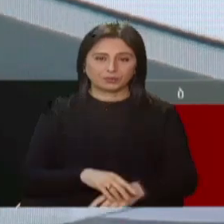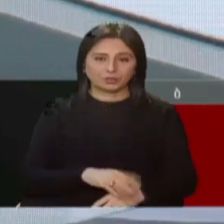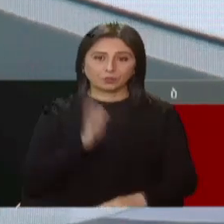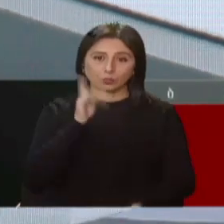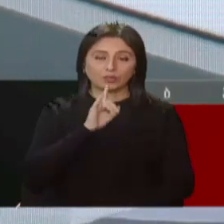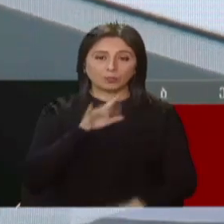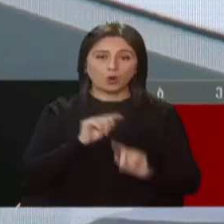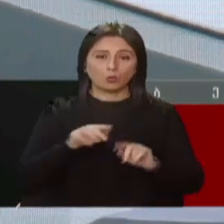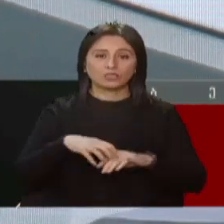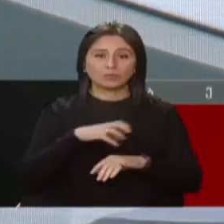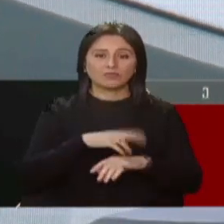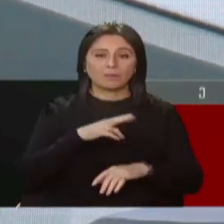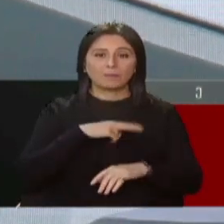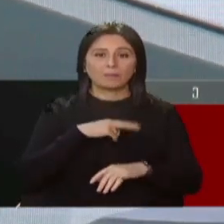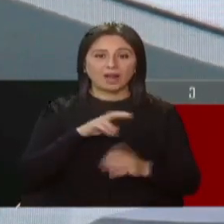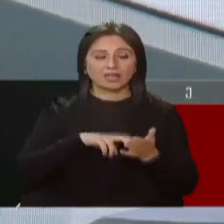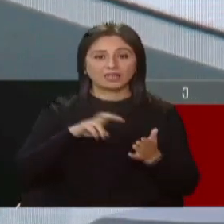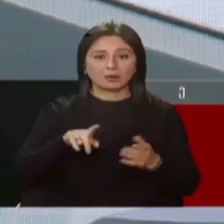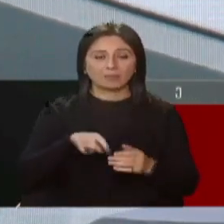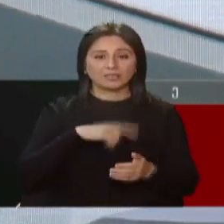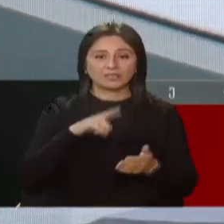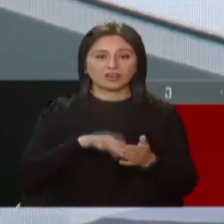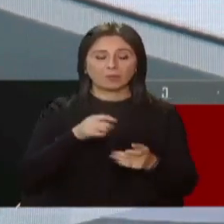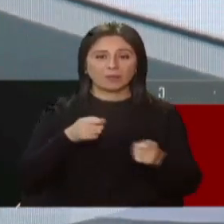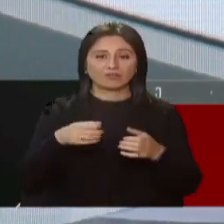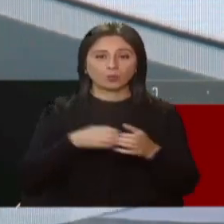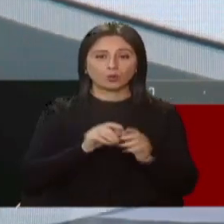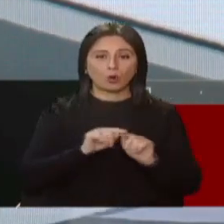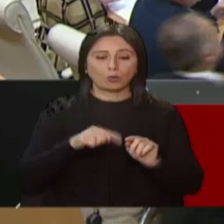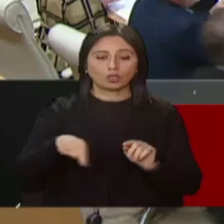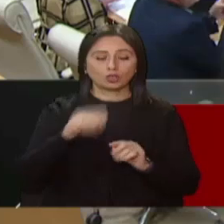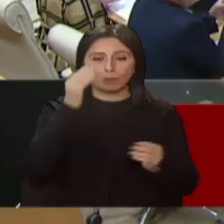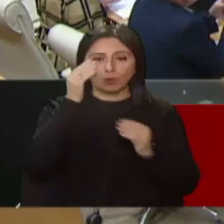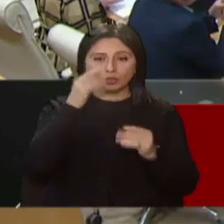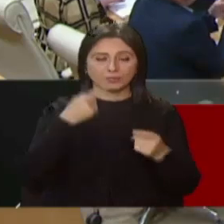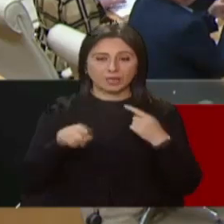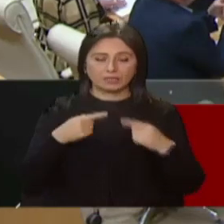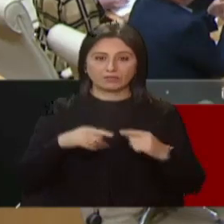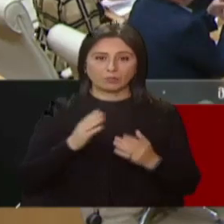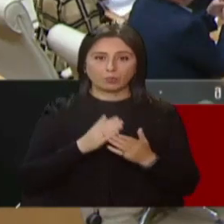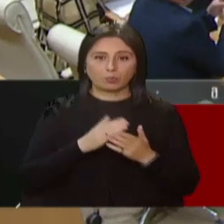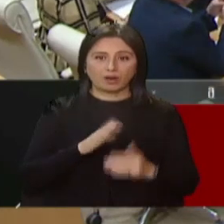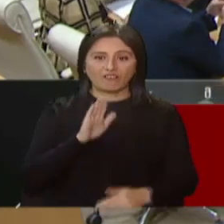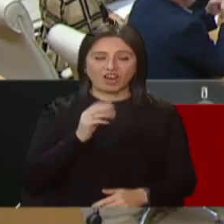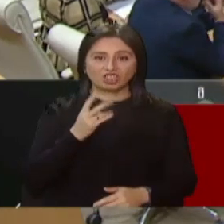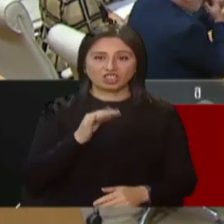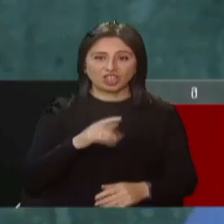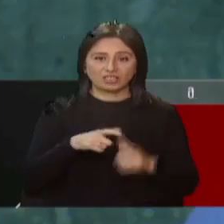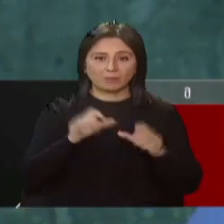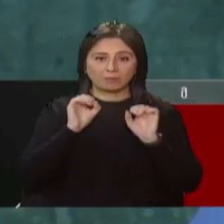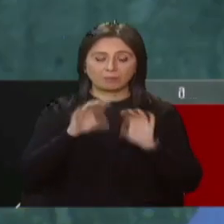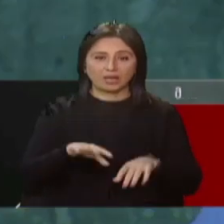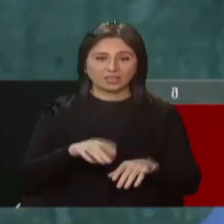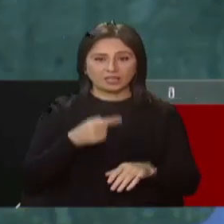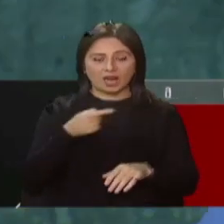აპირებენ თუ არა ოპოზიციური პარტიები პარლამენტის დატოვებას ამ საკითხზე მმართველი გუნდის ოპონენტებს შორის მოსაზრებები განსხვავებულია. გიორგი ვაშაძე მანდატის დატოვებას